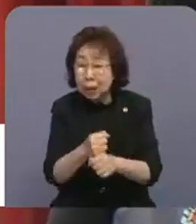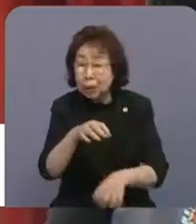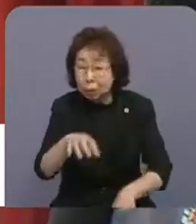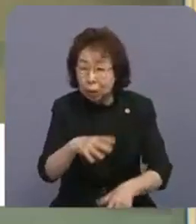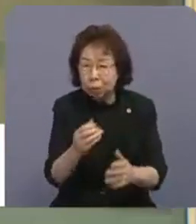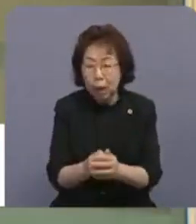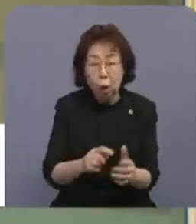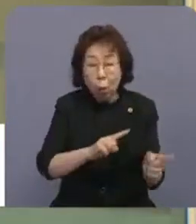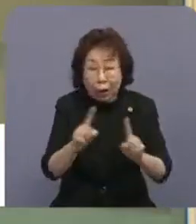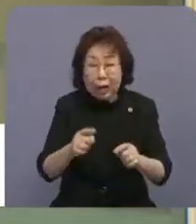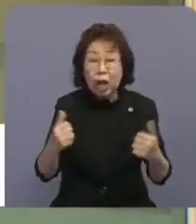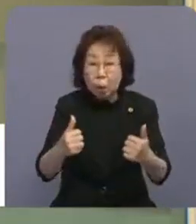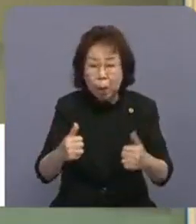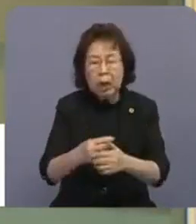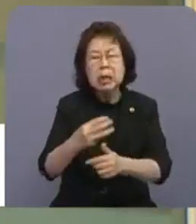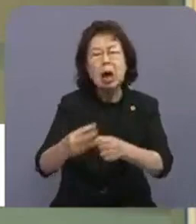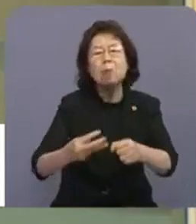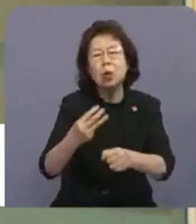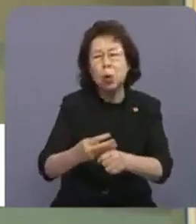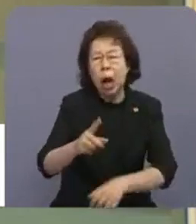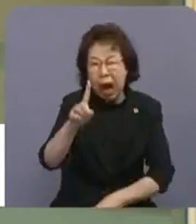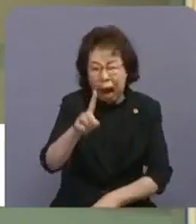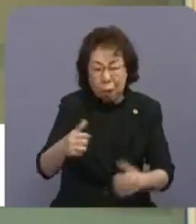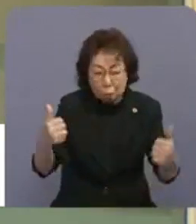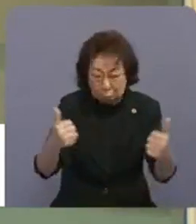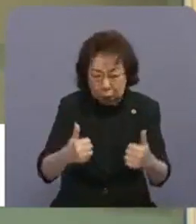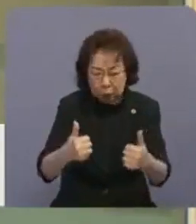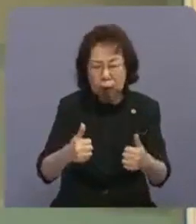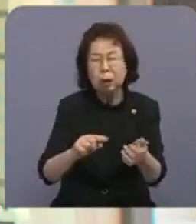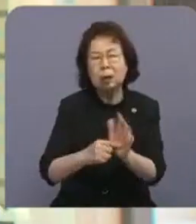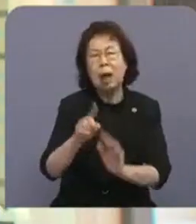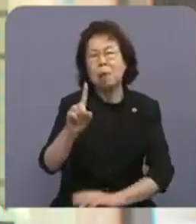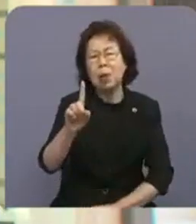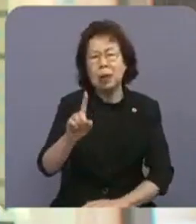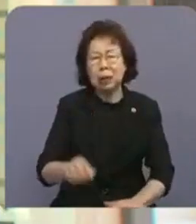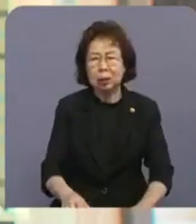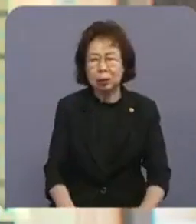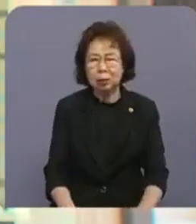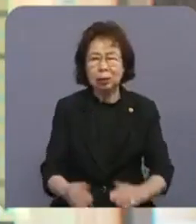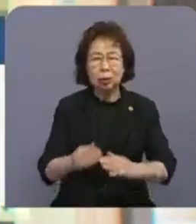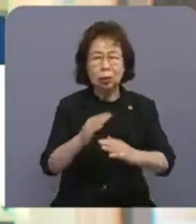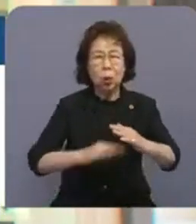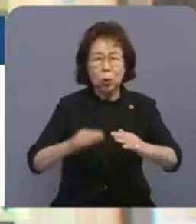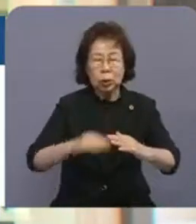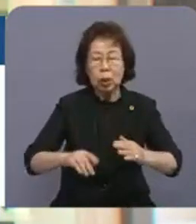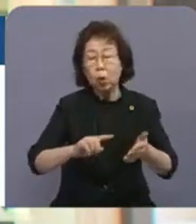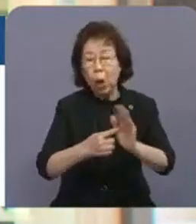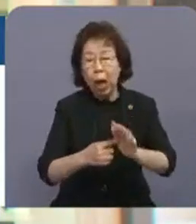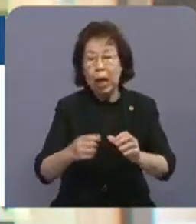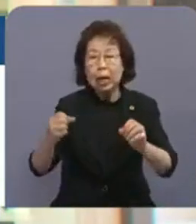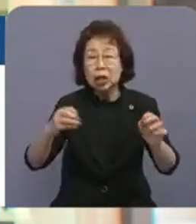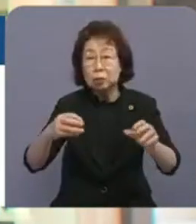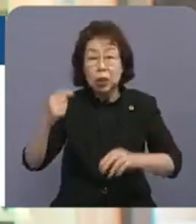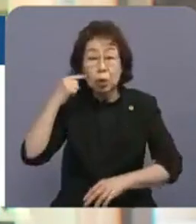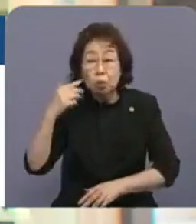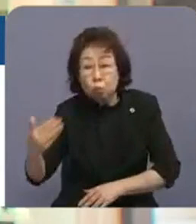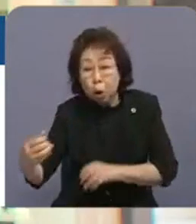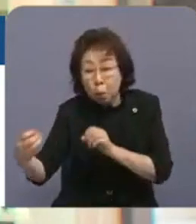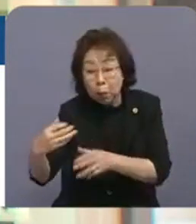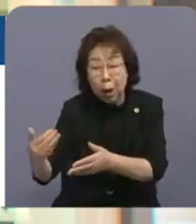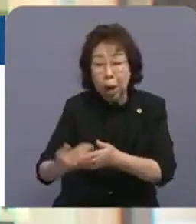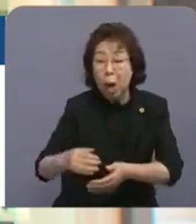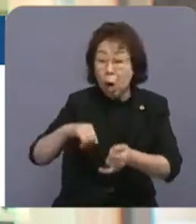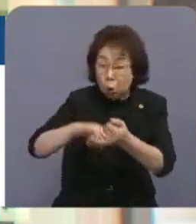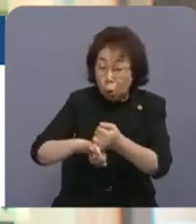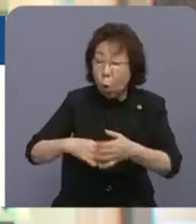그라운드 활성화 협의회는 3년 동안 단 한 번 열렸습니다. 공청회 등을 통해 가지고요 시민의 의견을 모으고 시민이 필요한